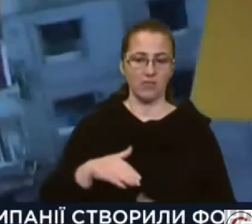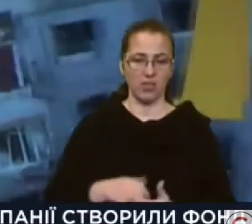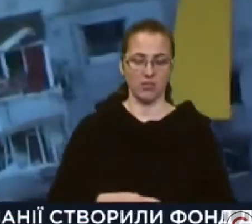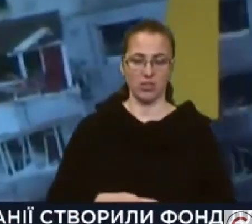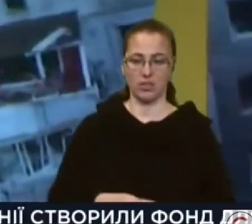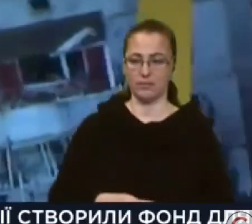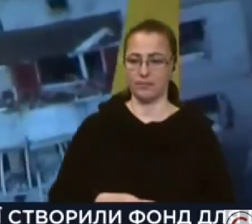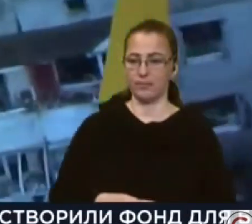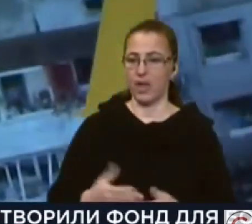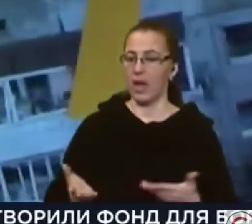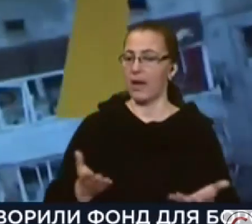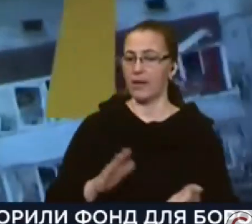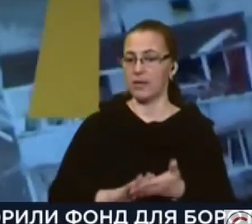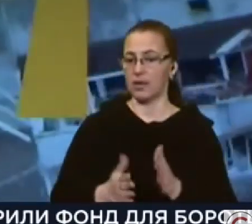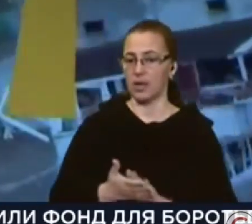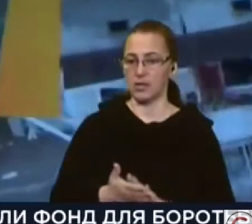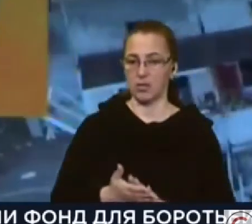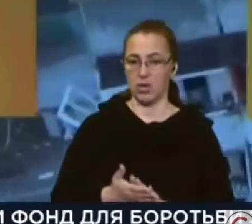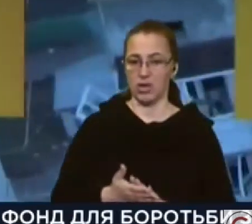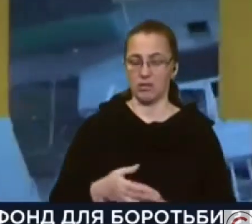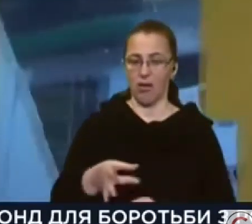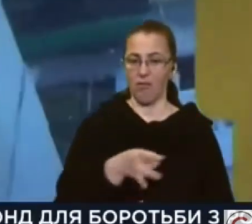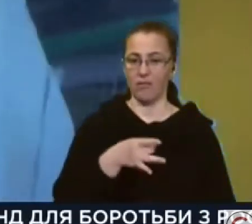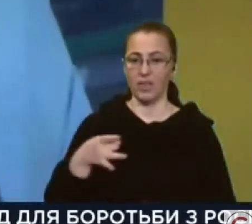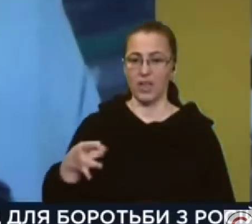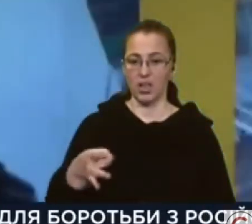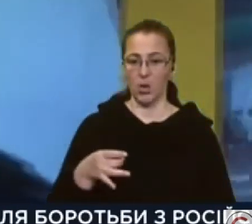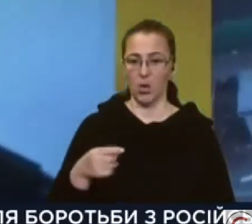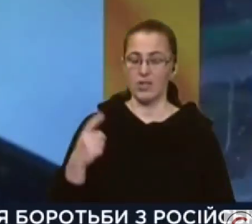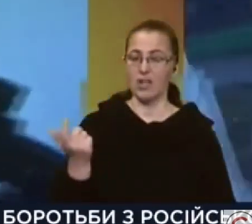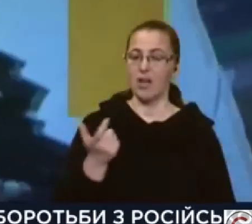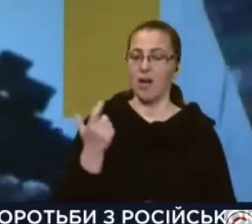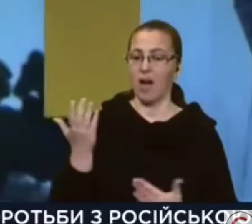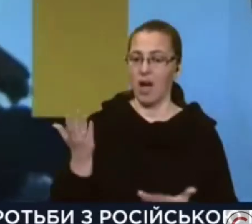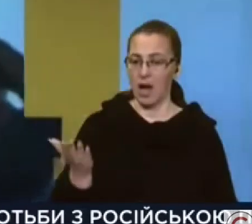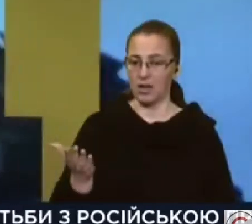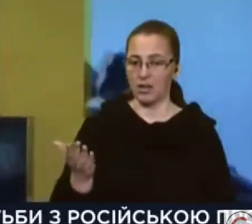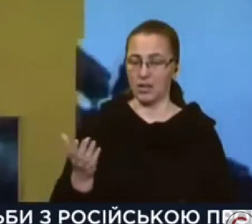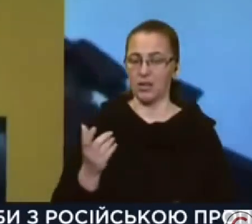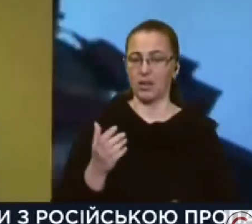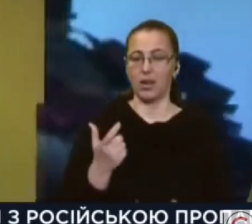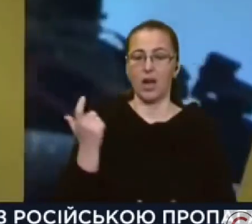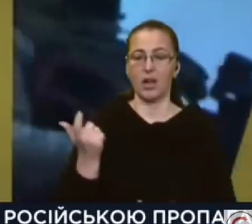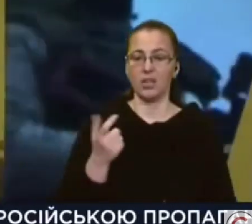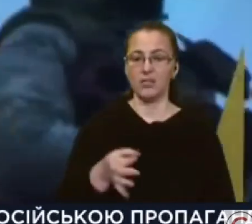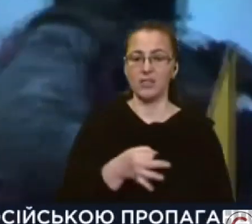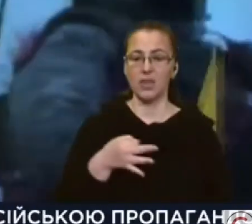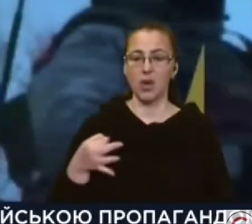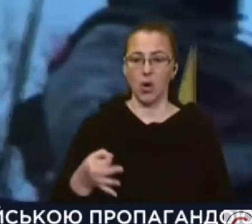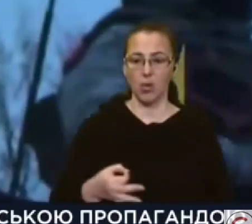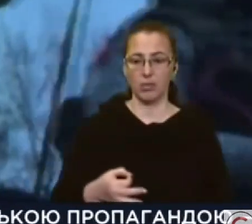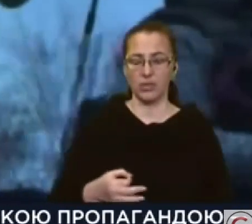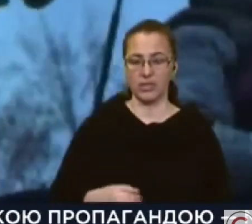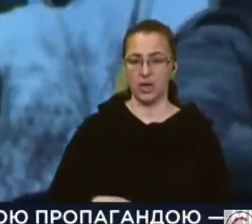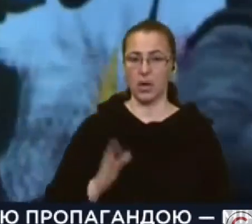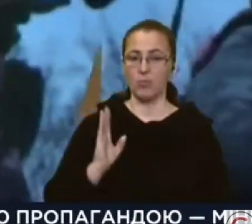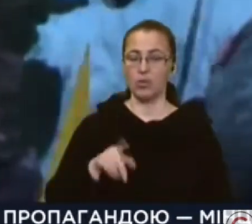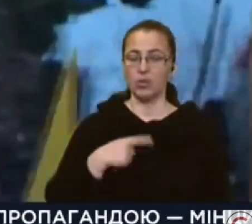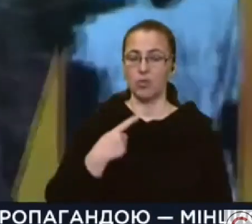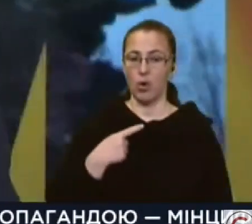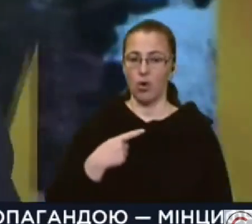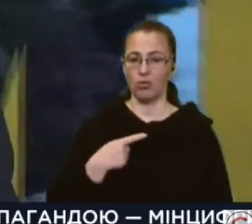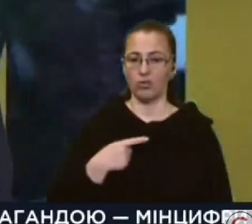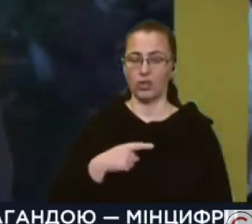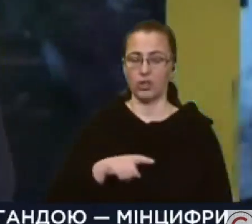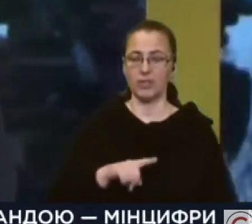Ну, а от яка ситуація в регіоні і в Харкові, так, і в Харківській області, зокрема, будемо